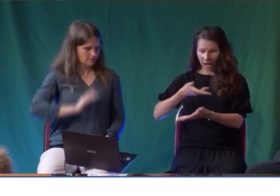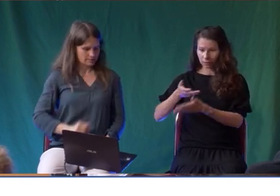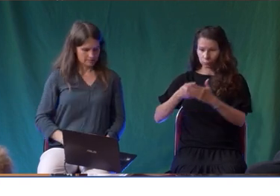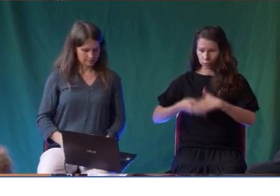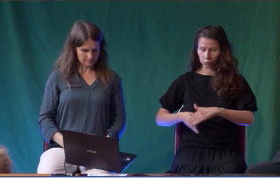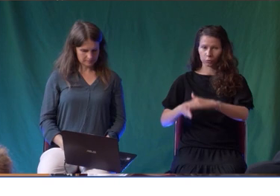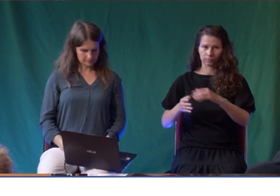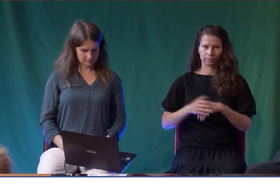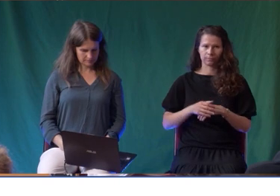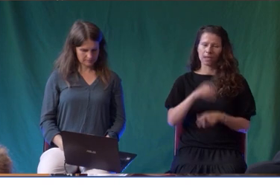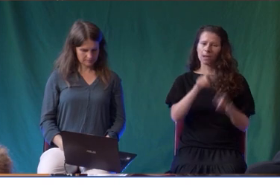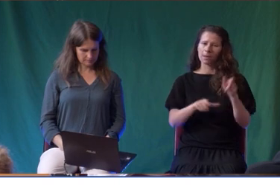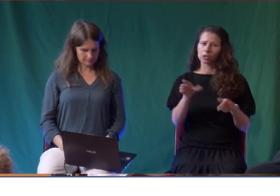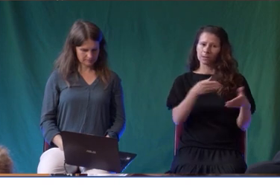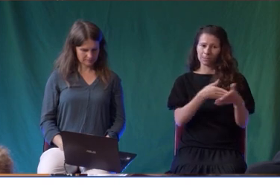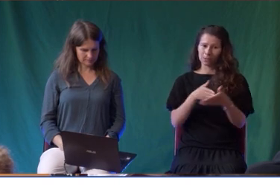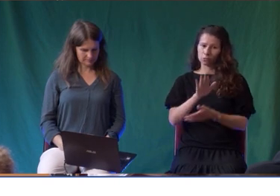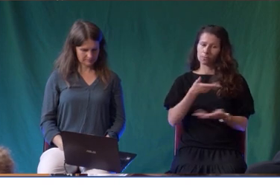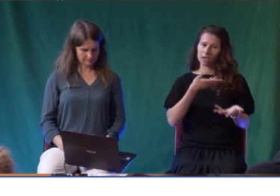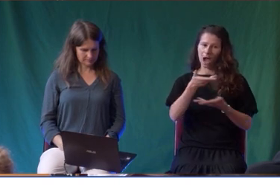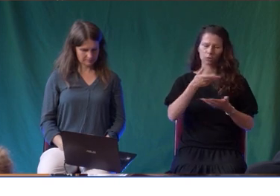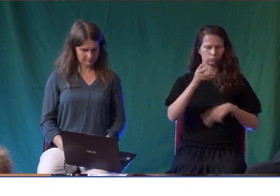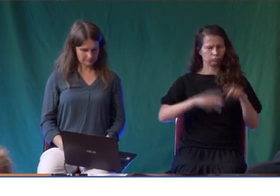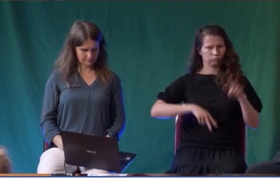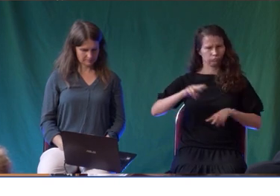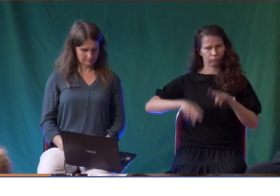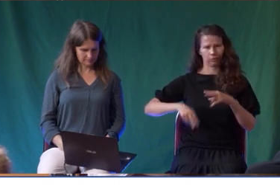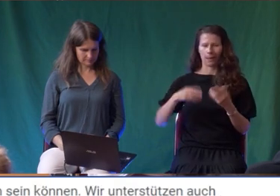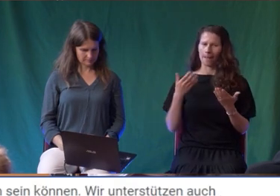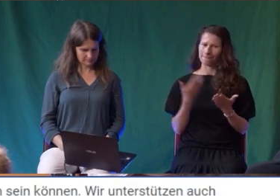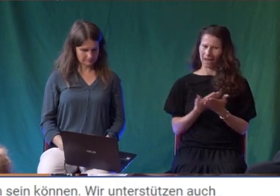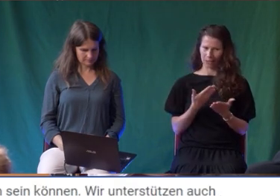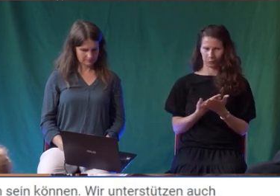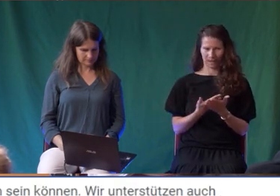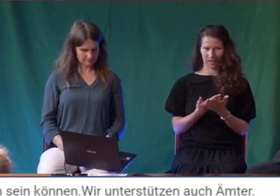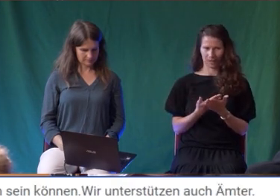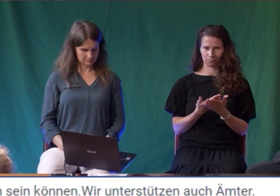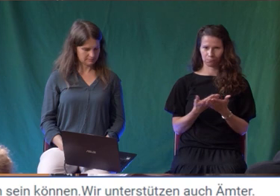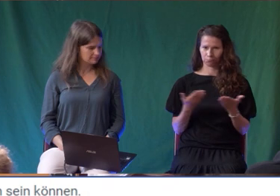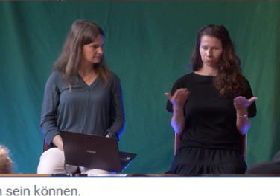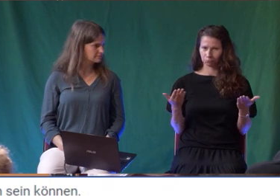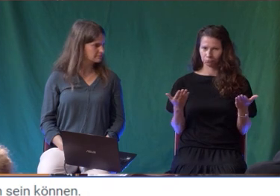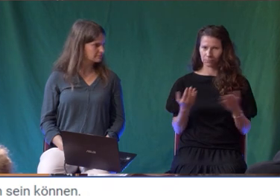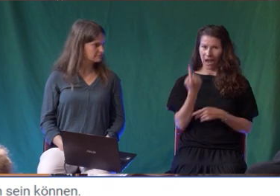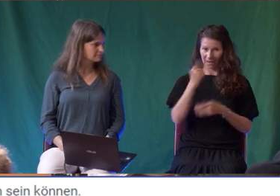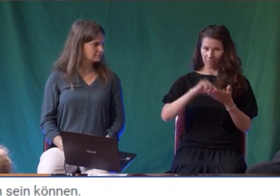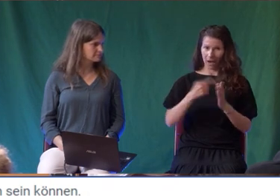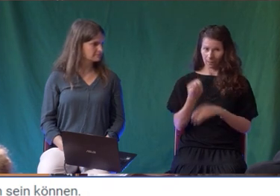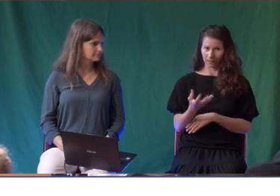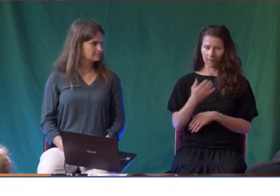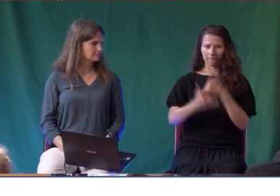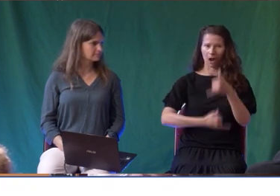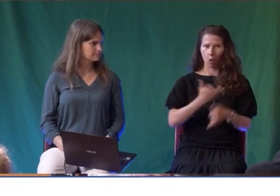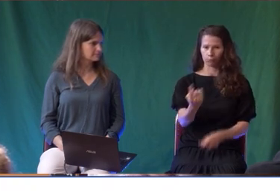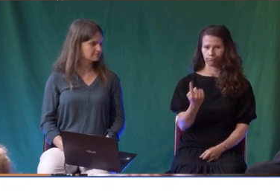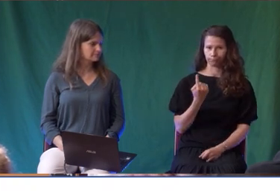Beratung von Menschen mit Behinderung ist ganz verschieden zum Beispiel kommt ist einmal eine Frau gekommen